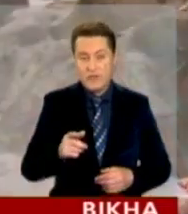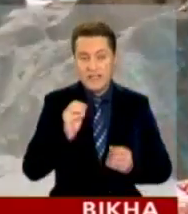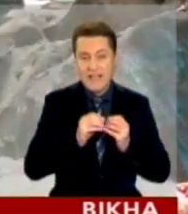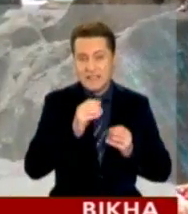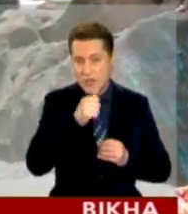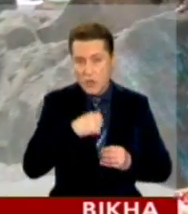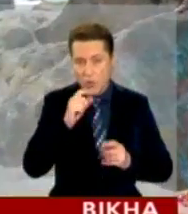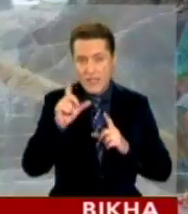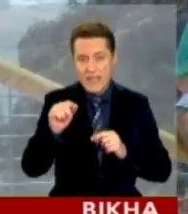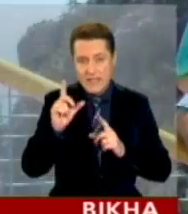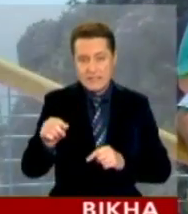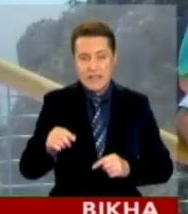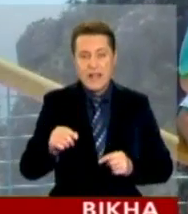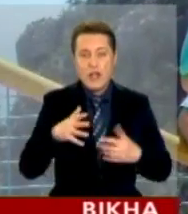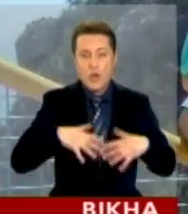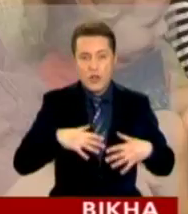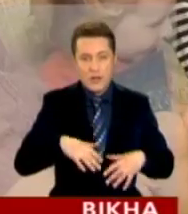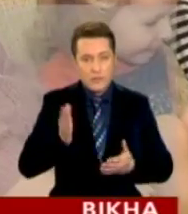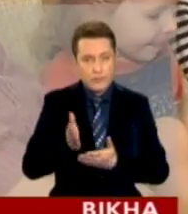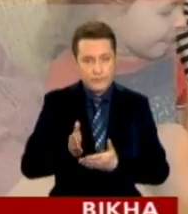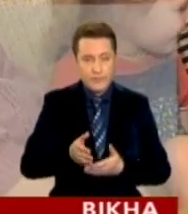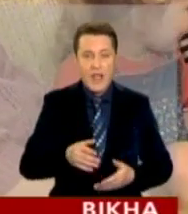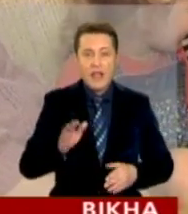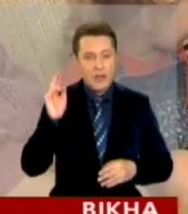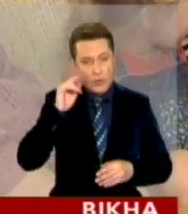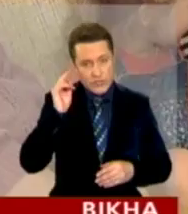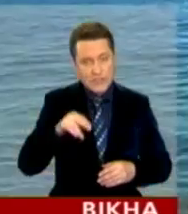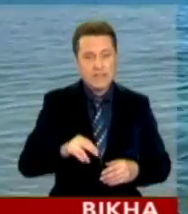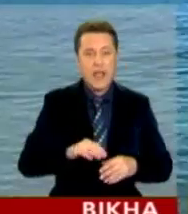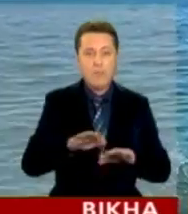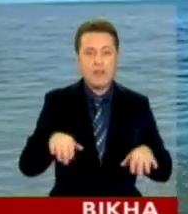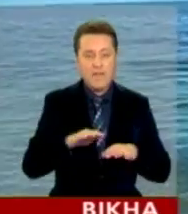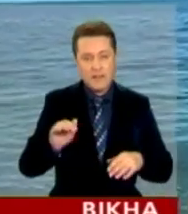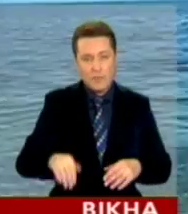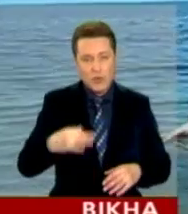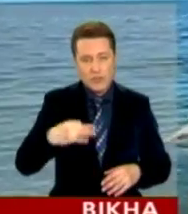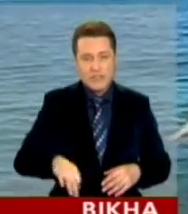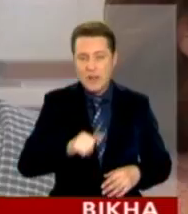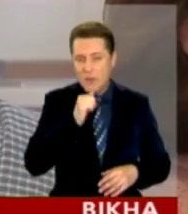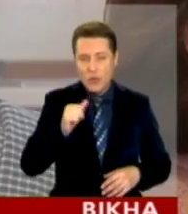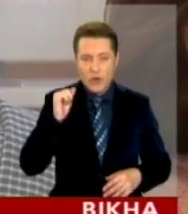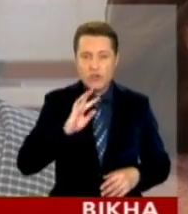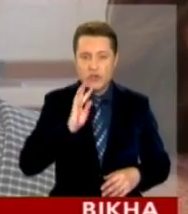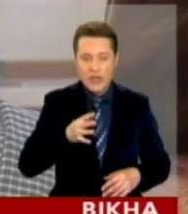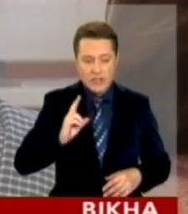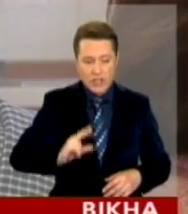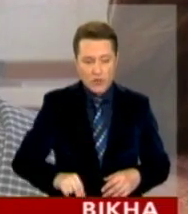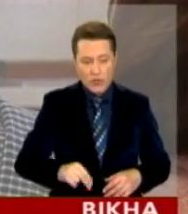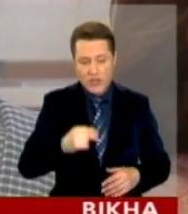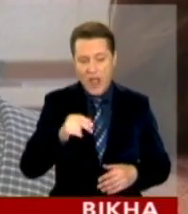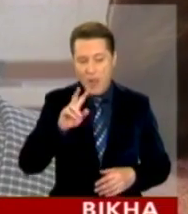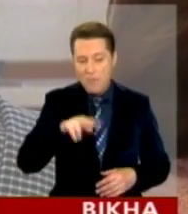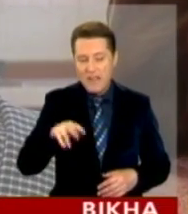підряд їздила відпочивати до Криму. Там навчився плавати їхній молодший син, минулого 4-річна донечка. Пересматриваешь все